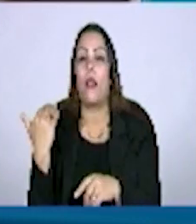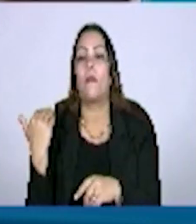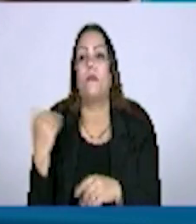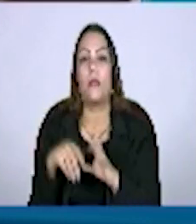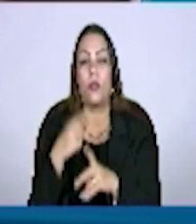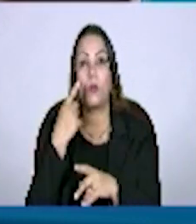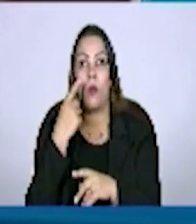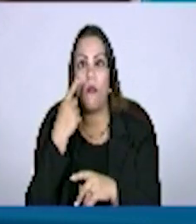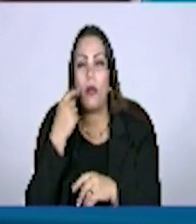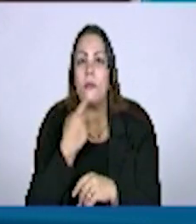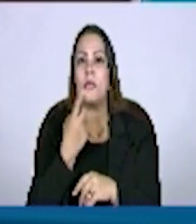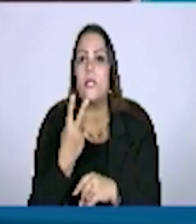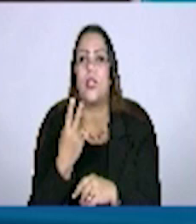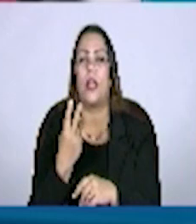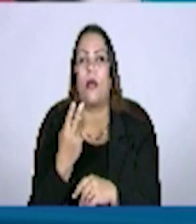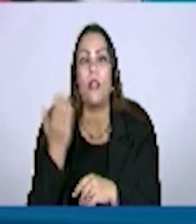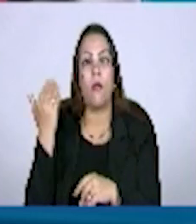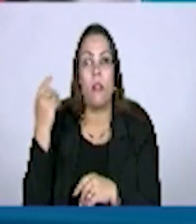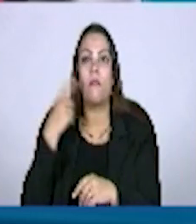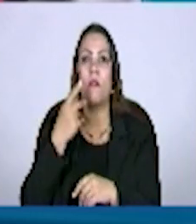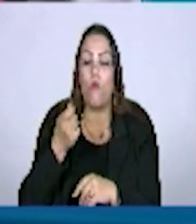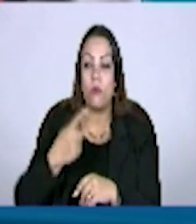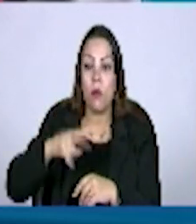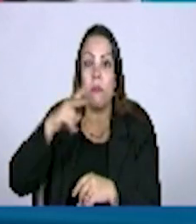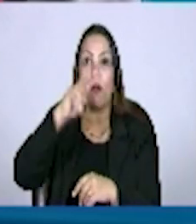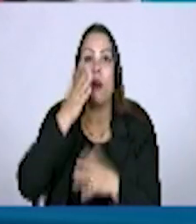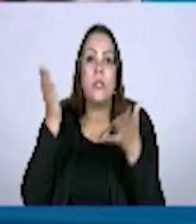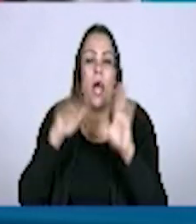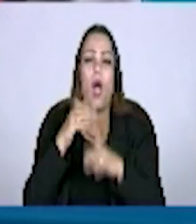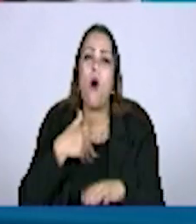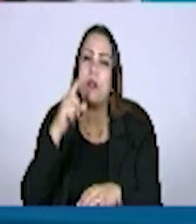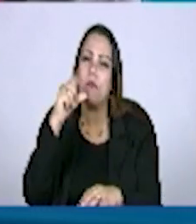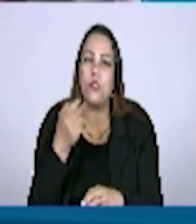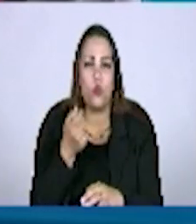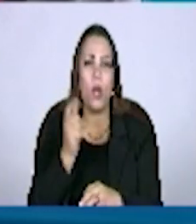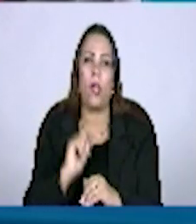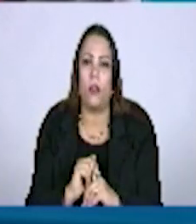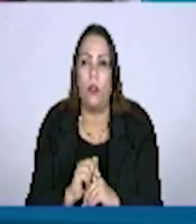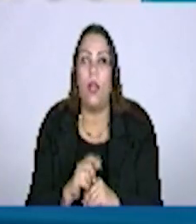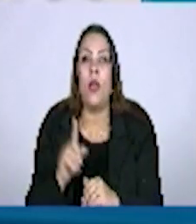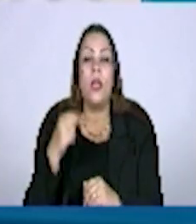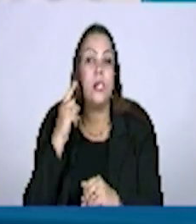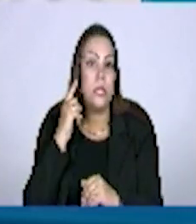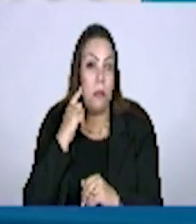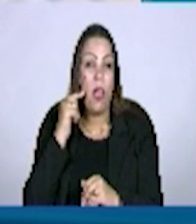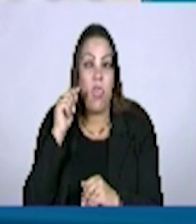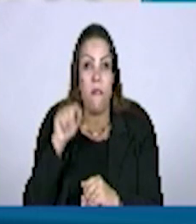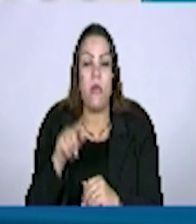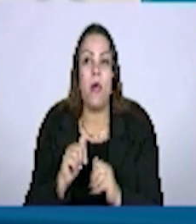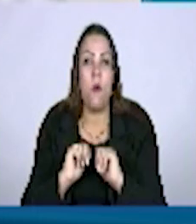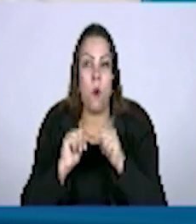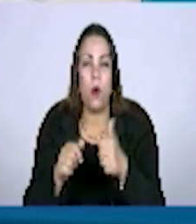وخلال العامين الماضيين على وجه التحديد طيب احنا سمعنا ان كان في